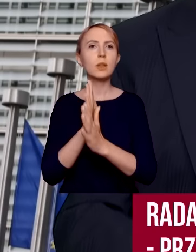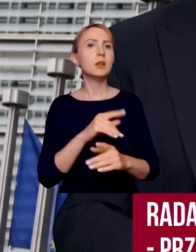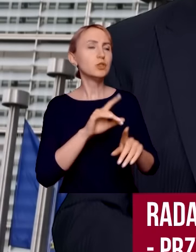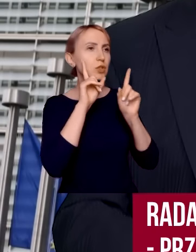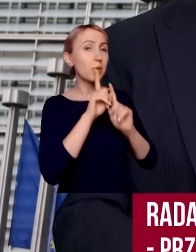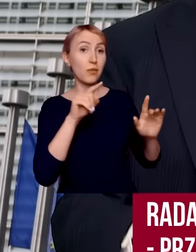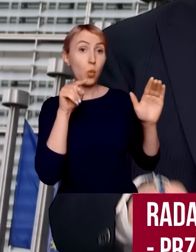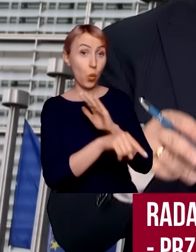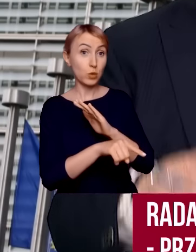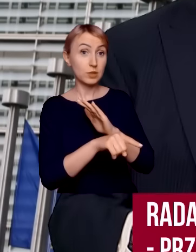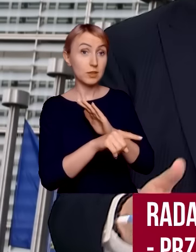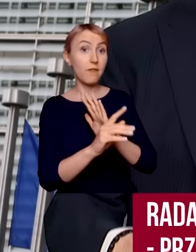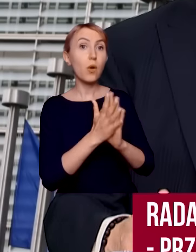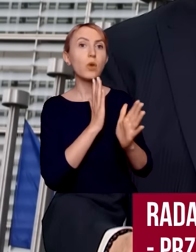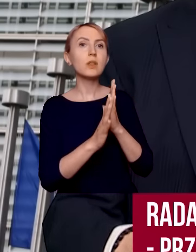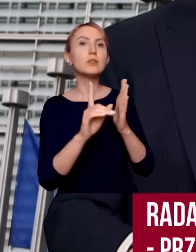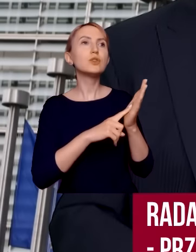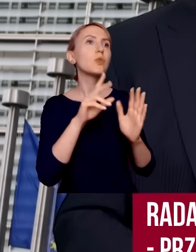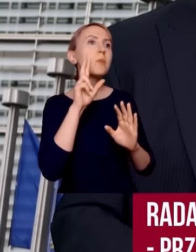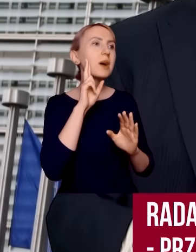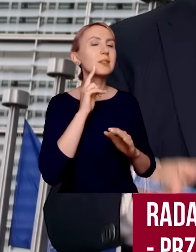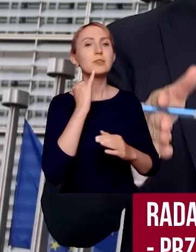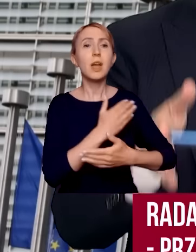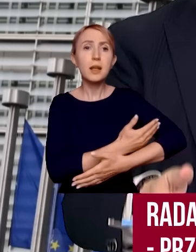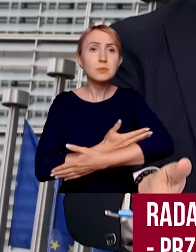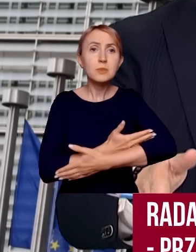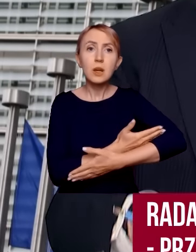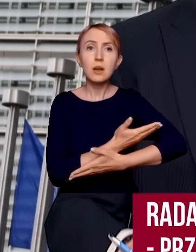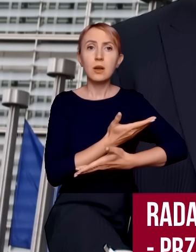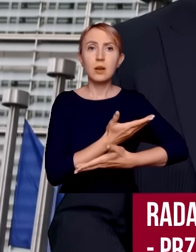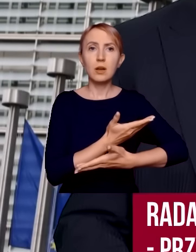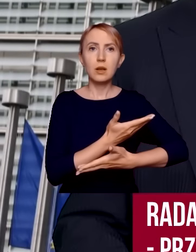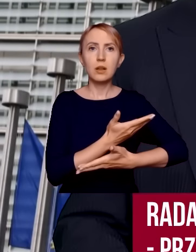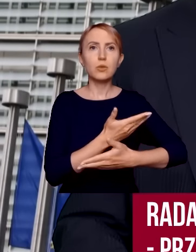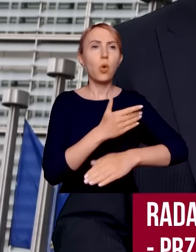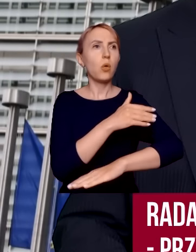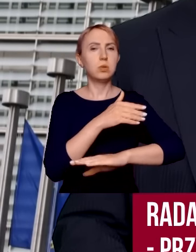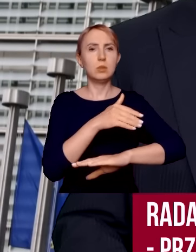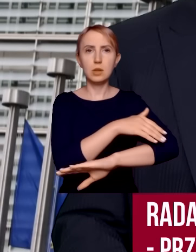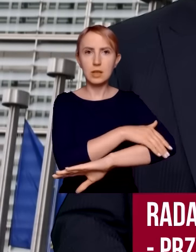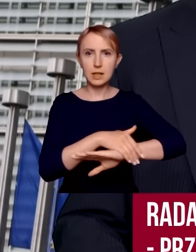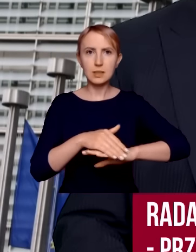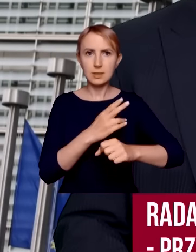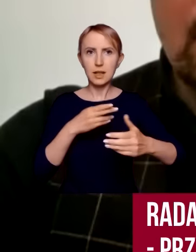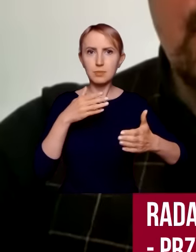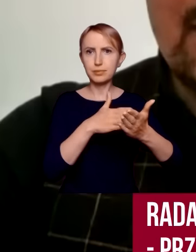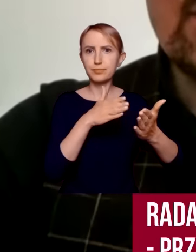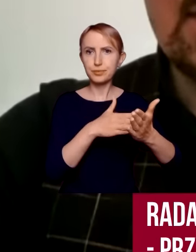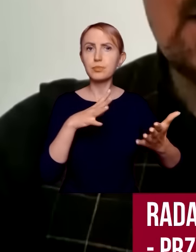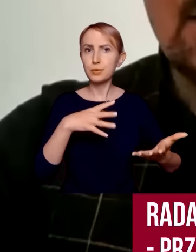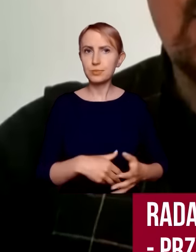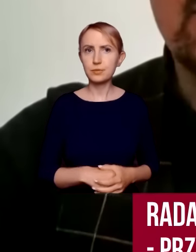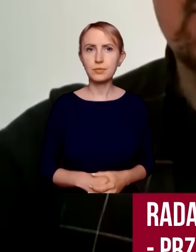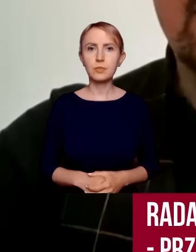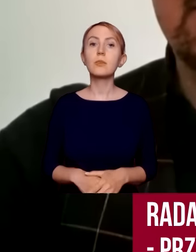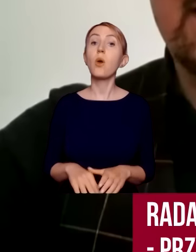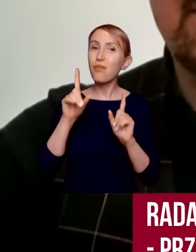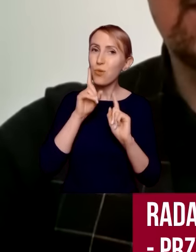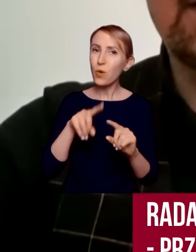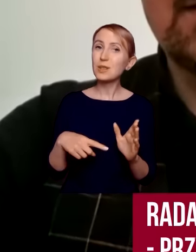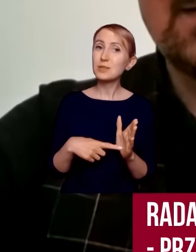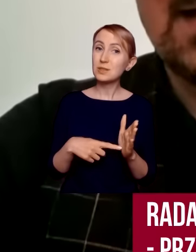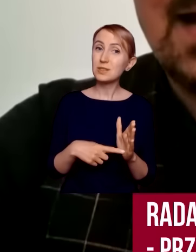uchodźcy wojenni, często matki z dziećmi na rękach, jakoś trafiali na przejścia graniczne. No właśnie, dlatego, bo